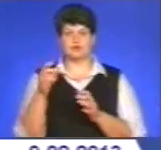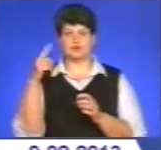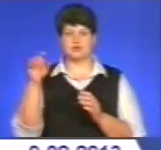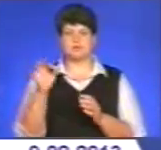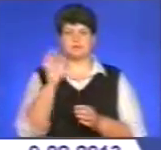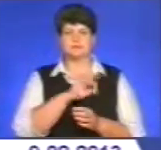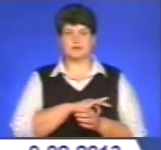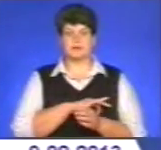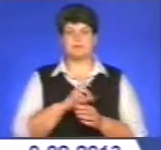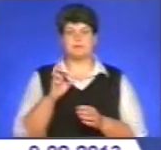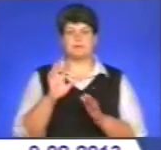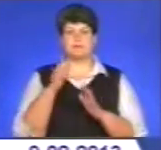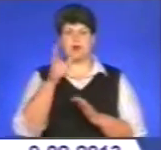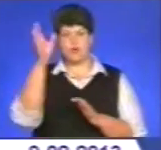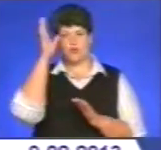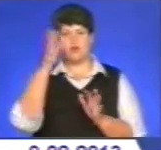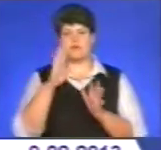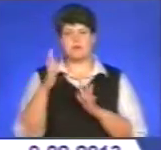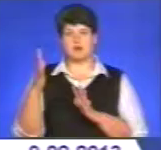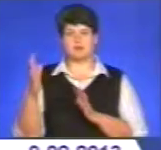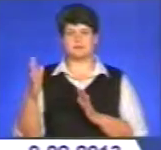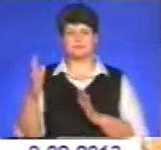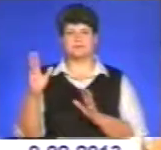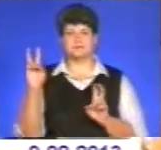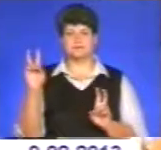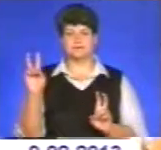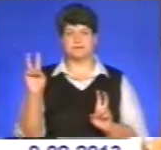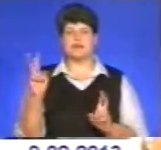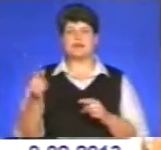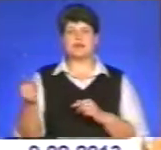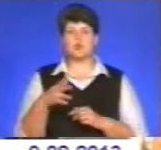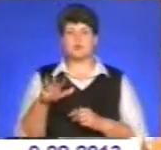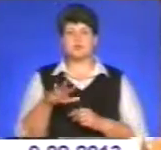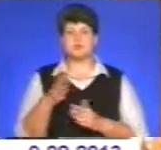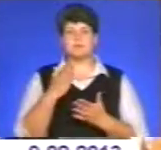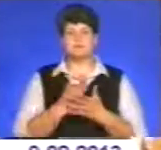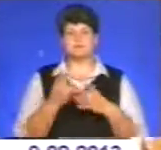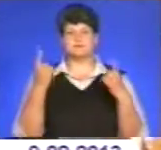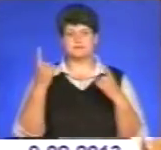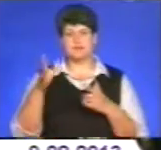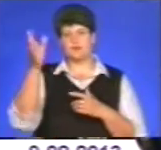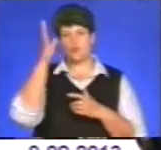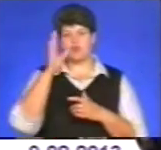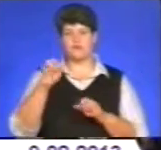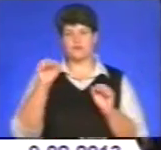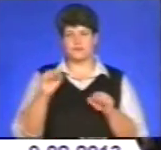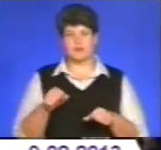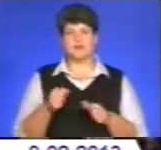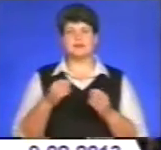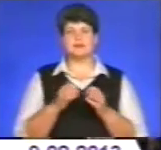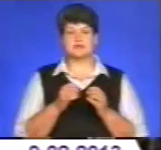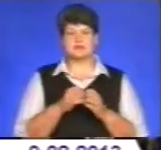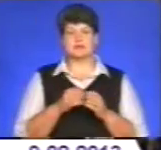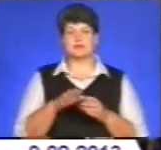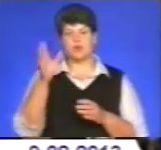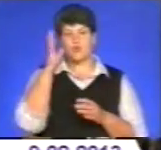парк «Інноваційно-інвестиційний кластер Тернопілля». Тернопільщина має значний науковий потенціал. Десятки